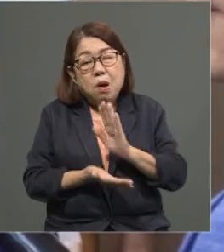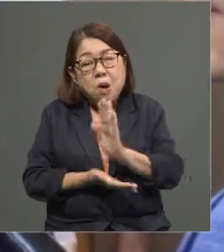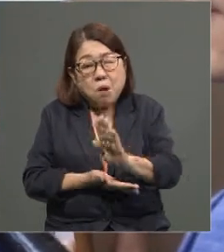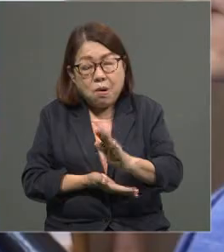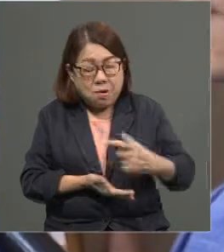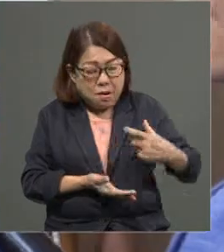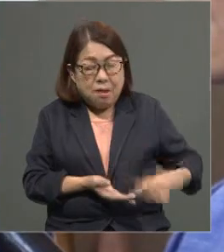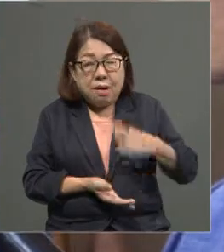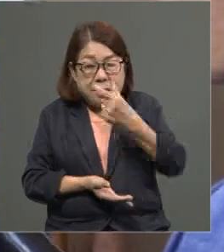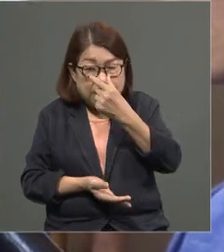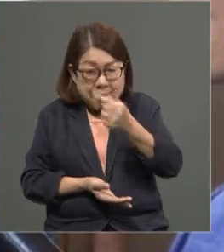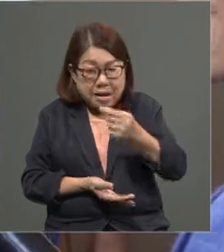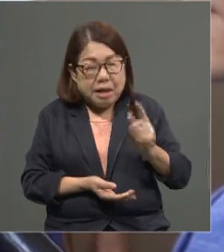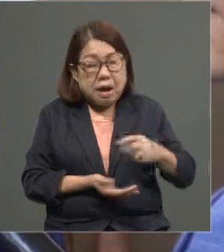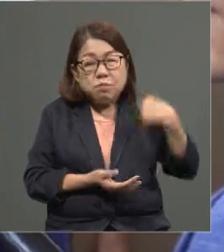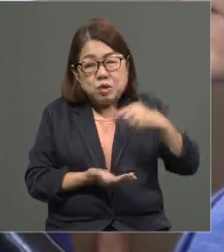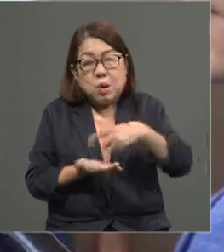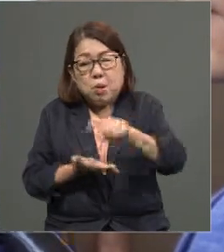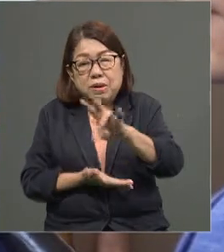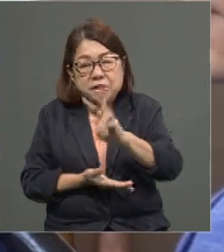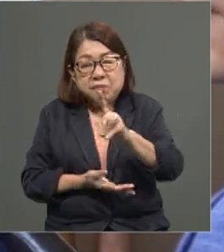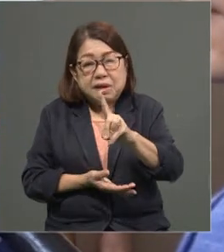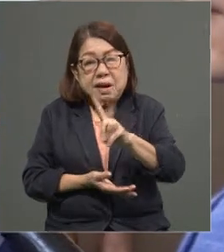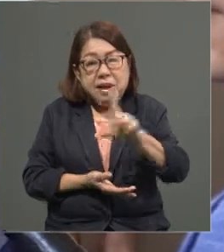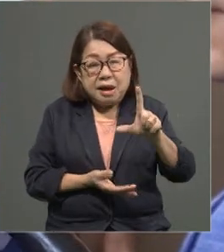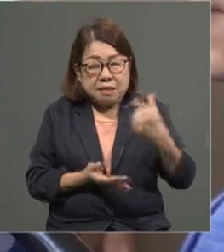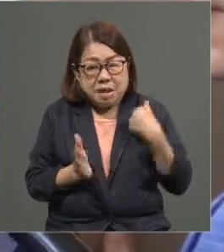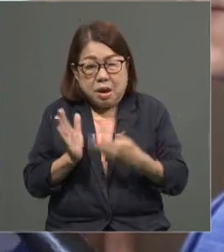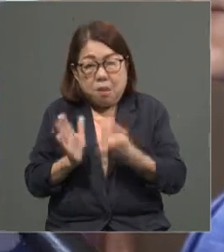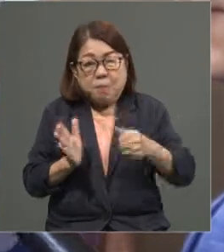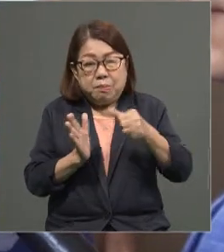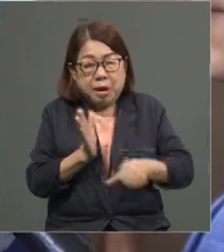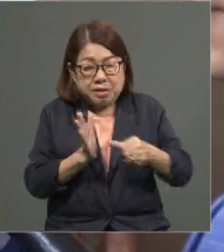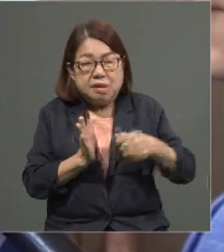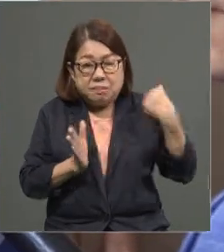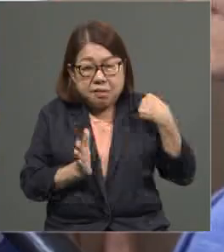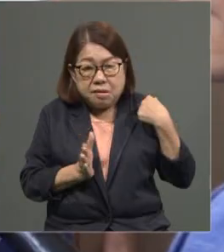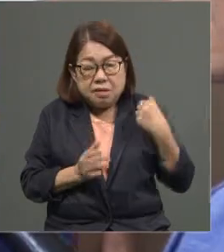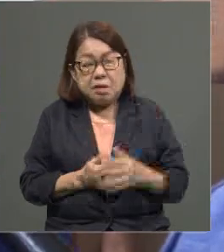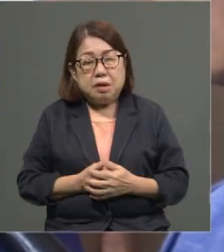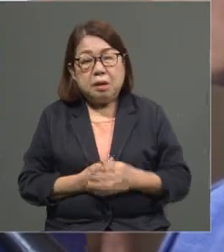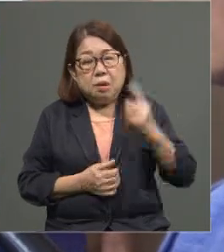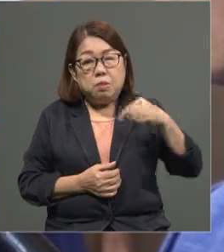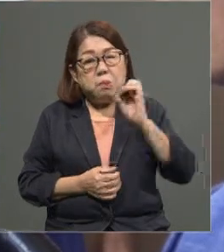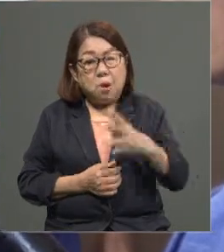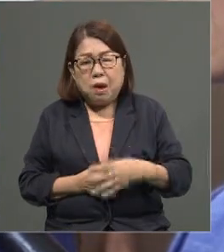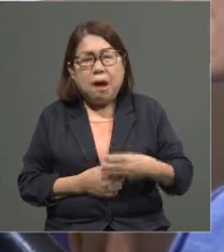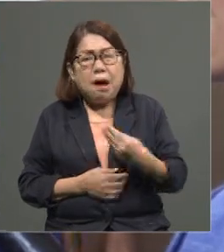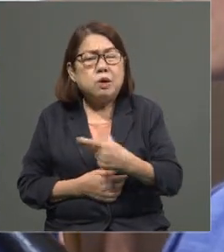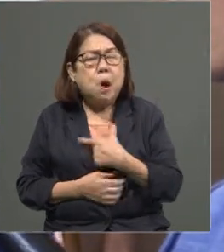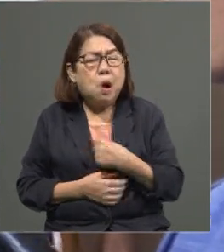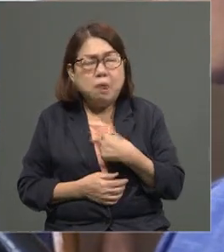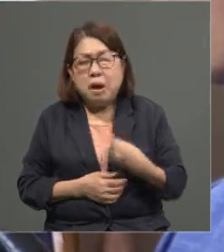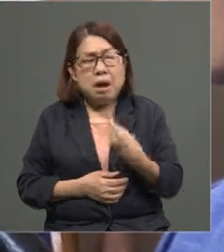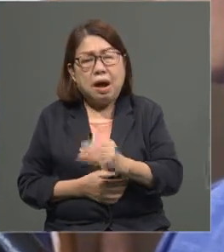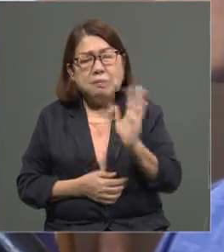ได้จากคุณอ้อยจตุพรไปเนี่ยนะได้เสียภาษีหรือเปล่าเพราะทางคุณจตุพรเขายืนยันว่าไม่ใช่การให้โดยเสน่หาแต่เป็น